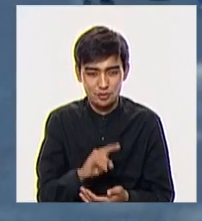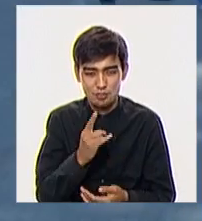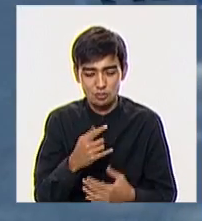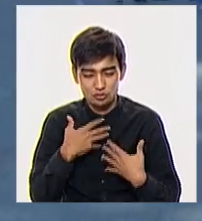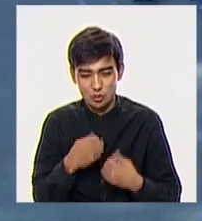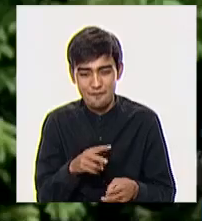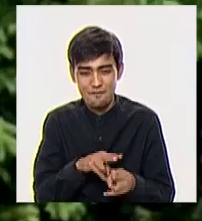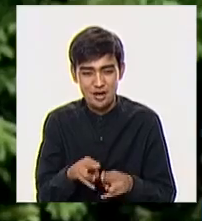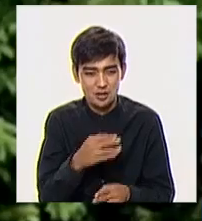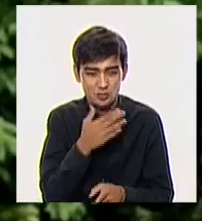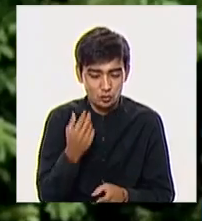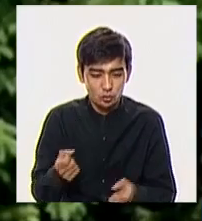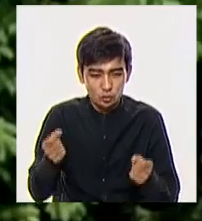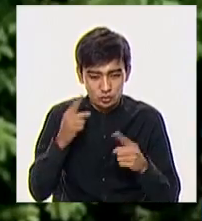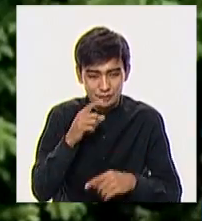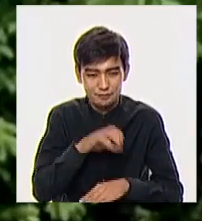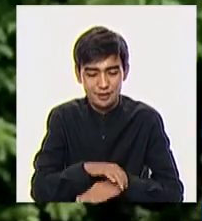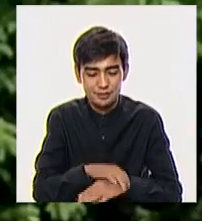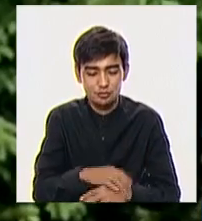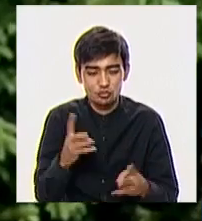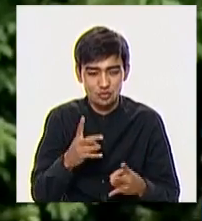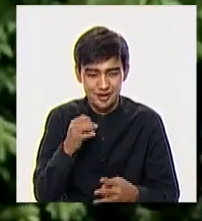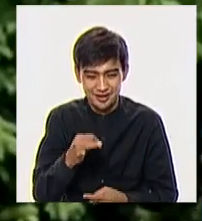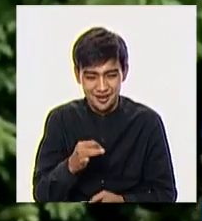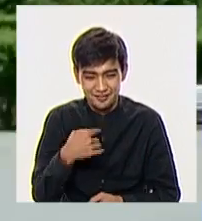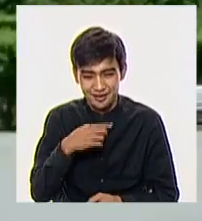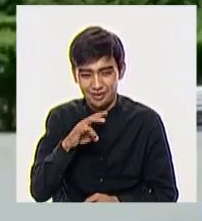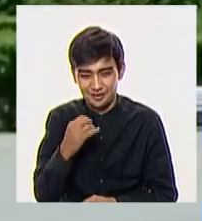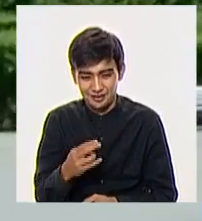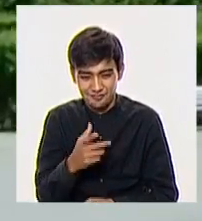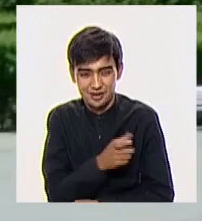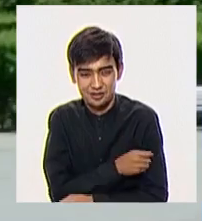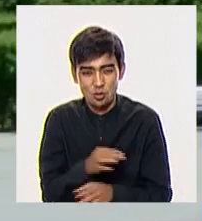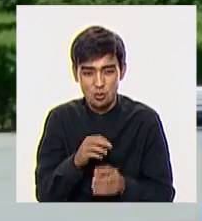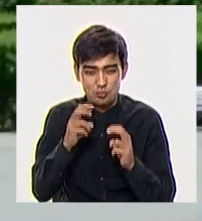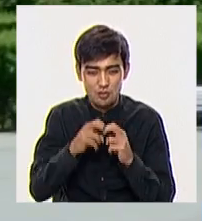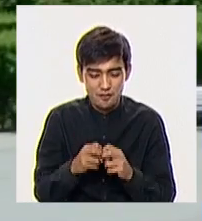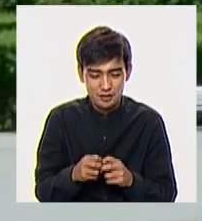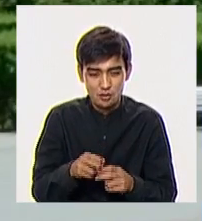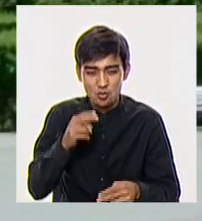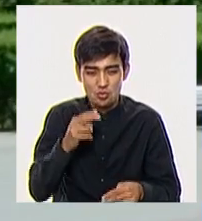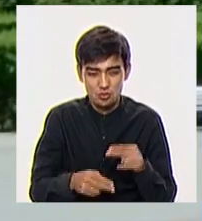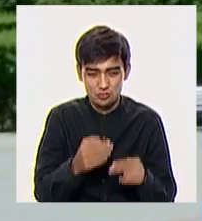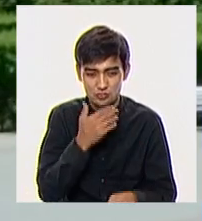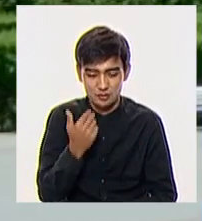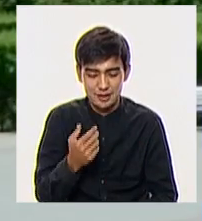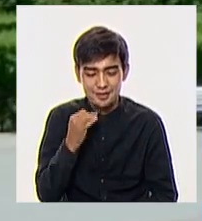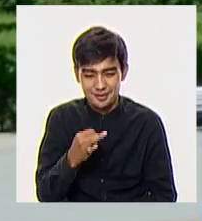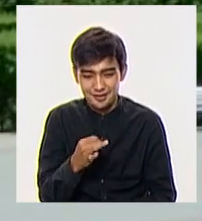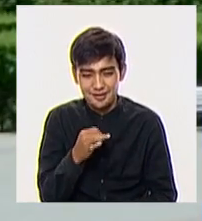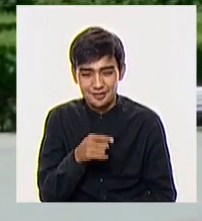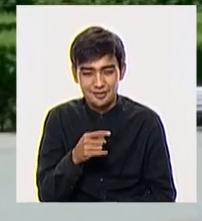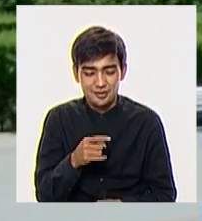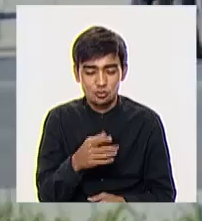денсаулығына ешқандай зиян келмейтін дәлелдеуі тиіс. Ал біздің отандық вакцинаны тәуелсіз сарапшылар әлі зерттеп бітпеген, әрі